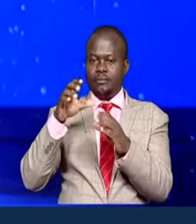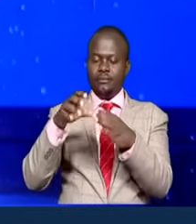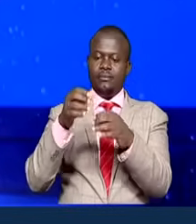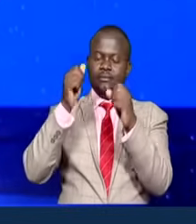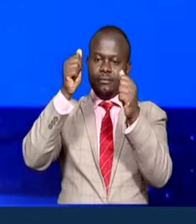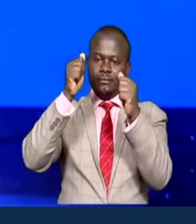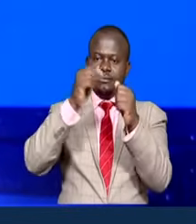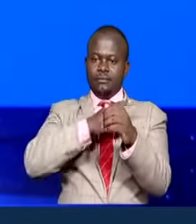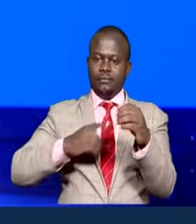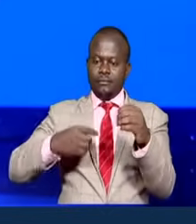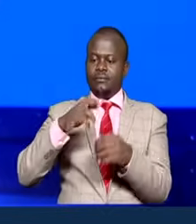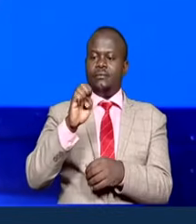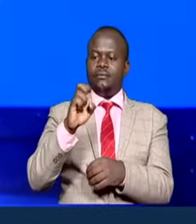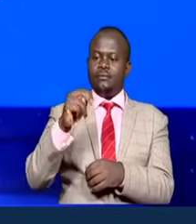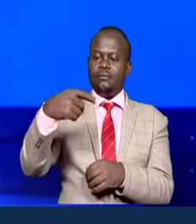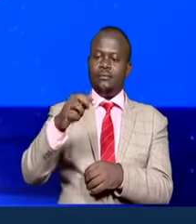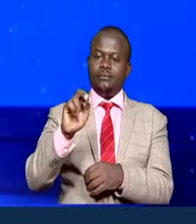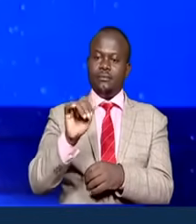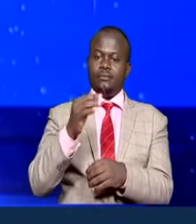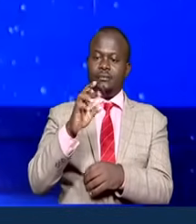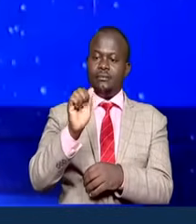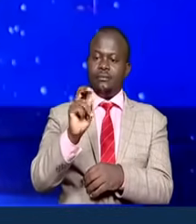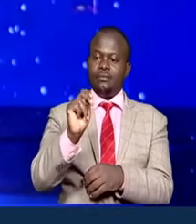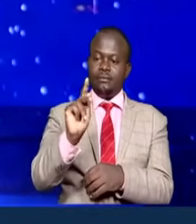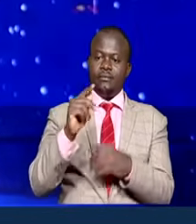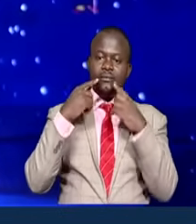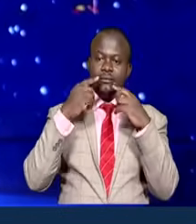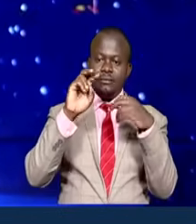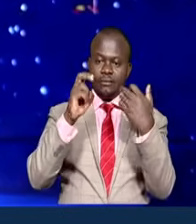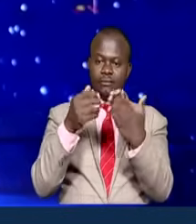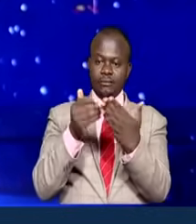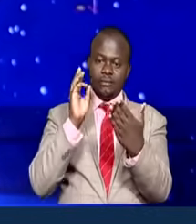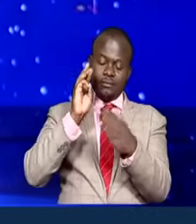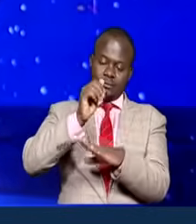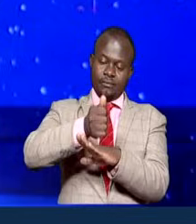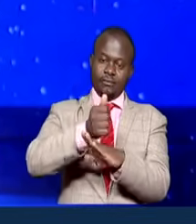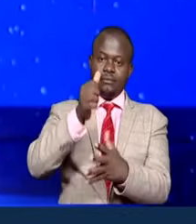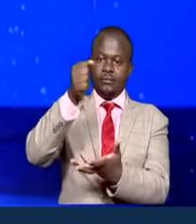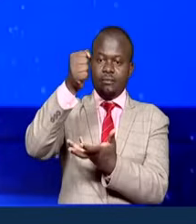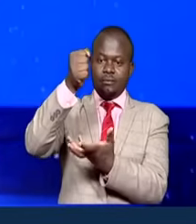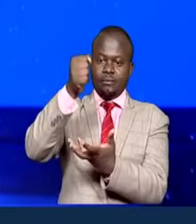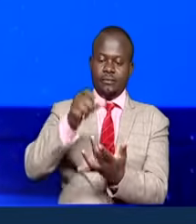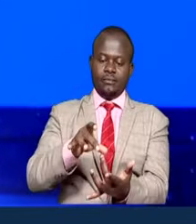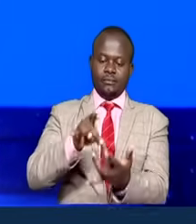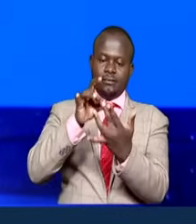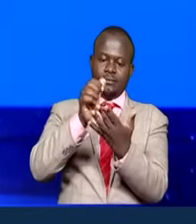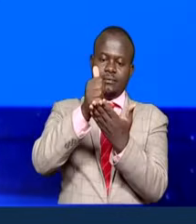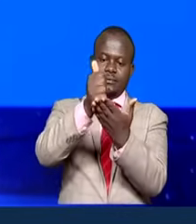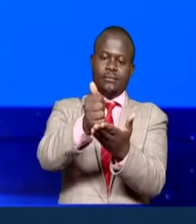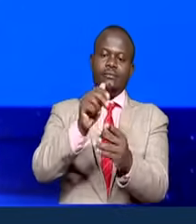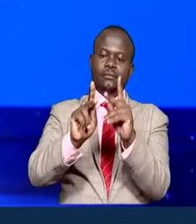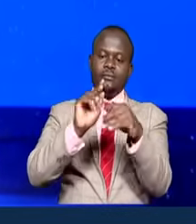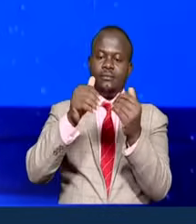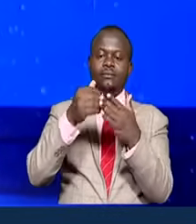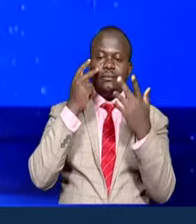Green Party of Rwanda Frank Habineza yavuze ko azashyiraho ingengo y'imari yihariye yo gufasha abaturage